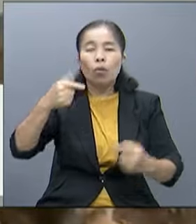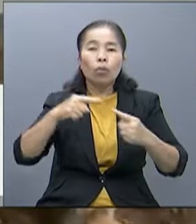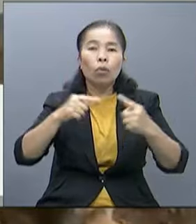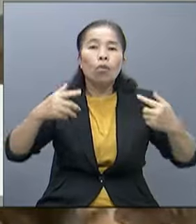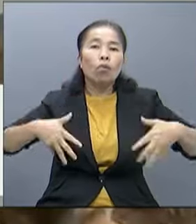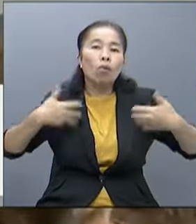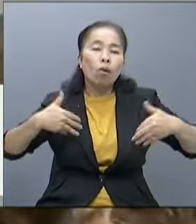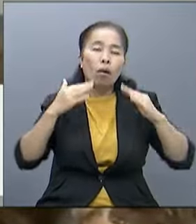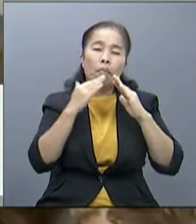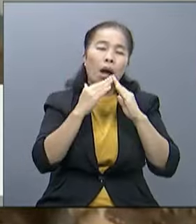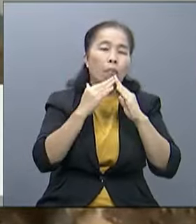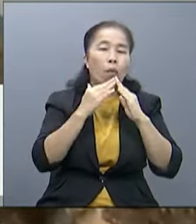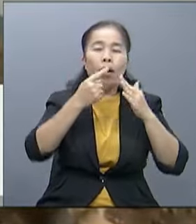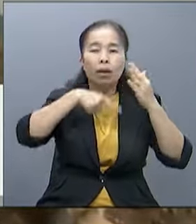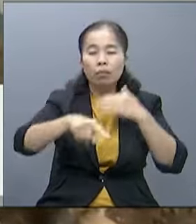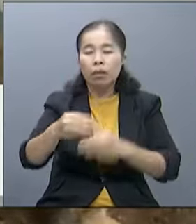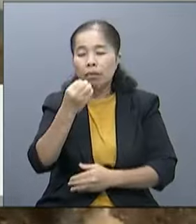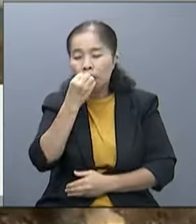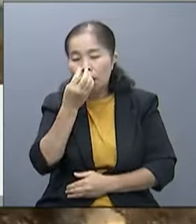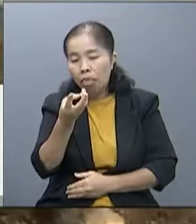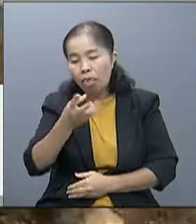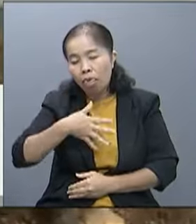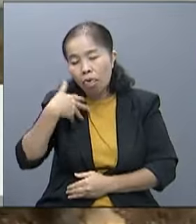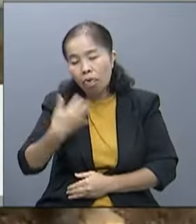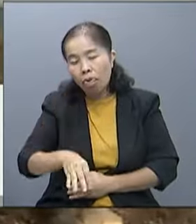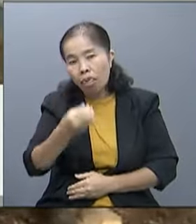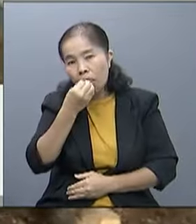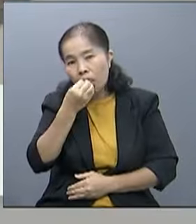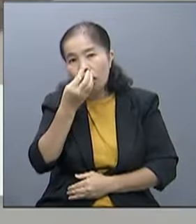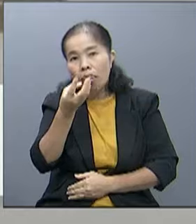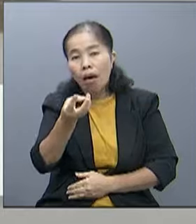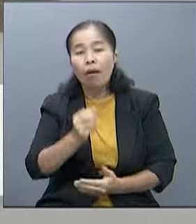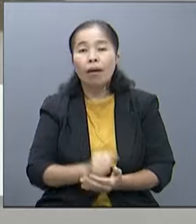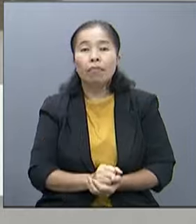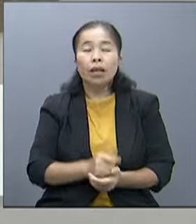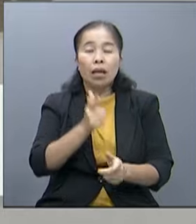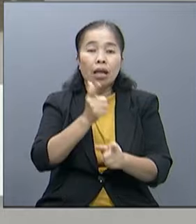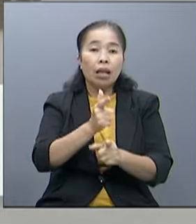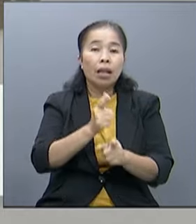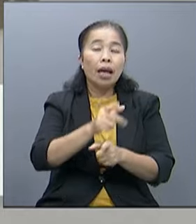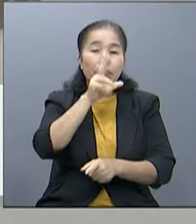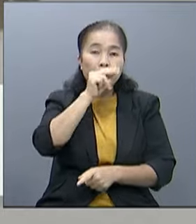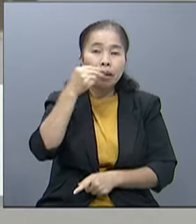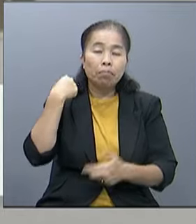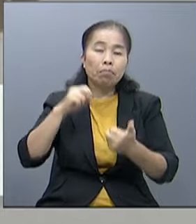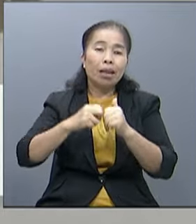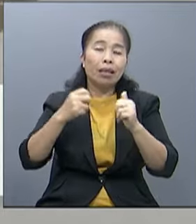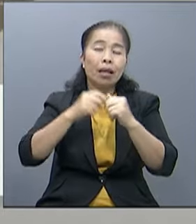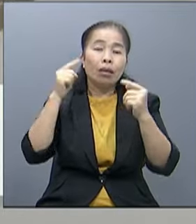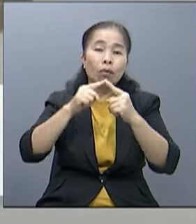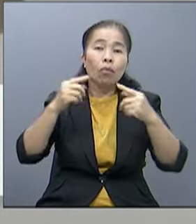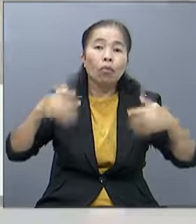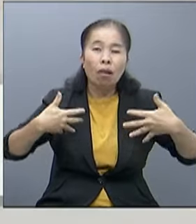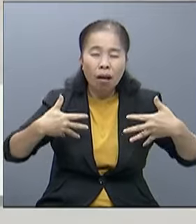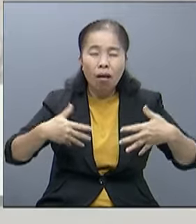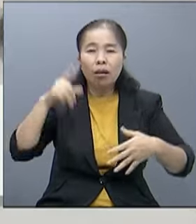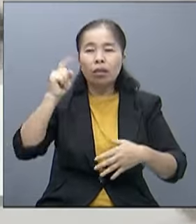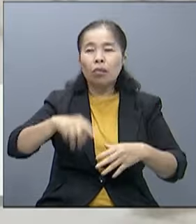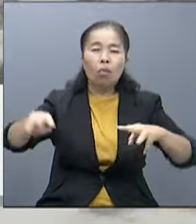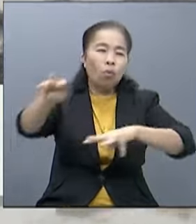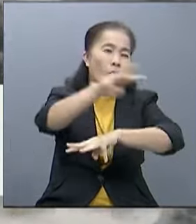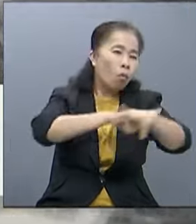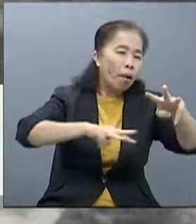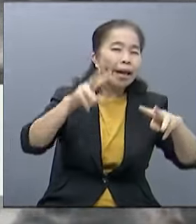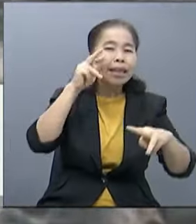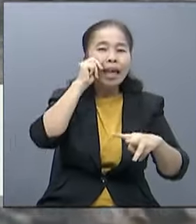เป็ดก็กินอาหารลดลงผู้เลี้ยงเป็ดบอกว่านอกจากจะประสบปัญหาเรื่องของอากาศร้อนต้องหาพื้นที่กลางทุ่งที่